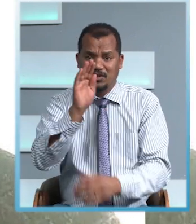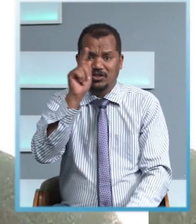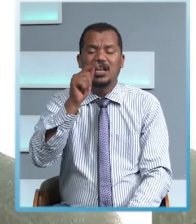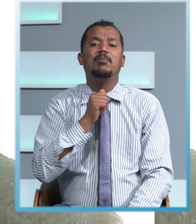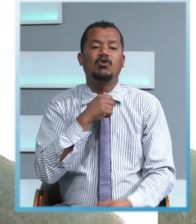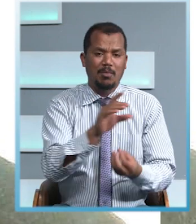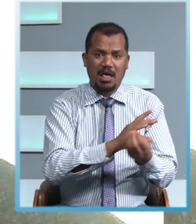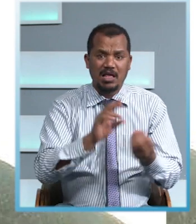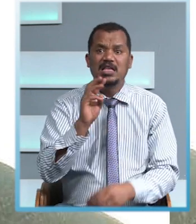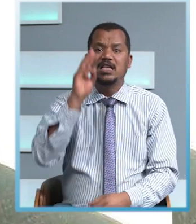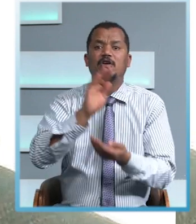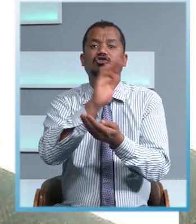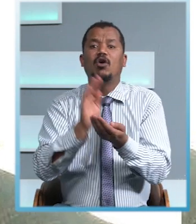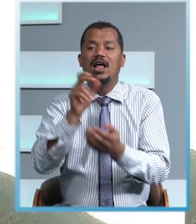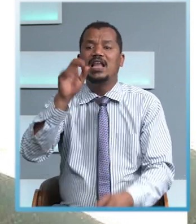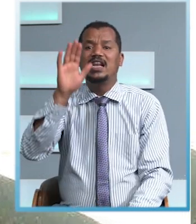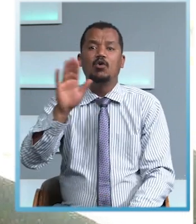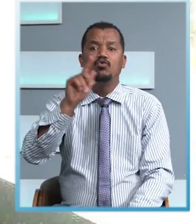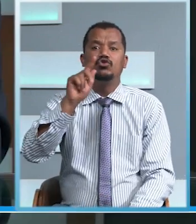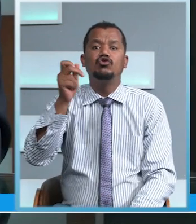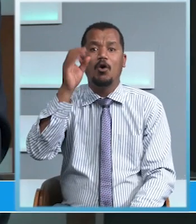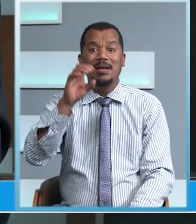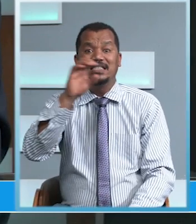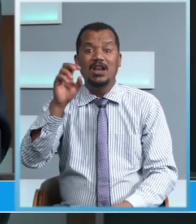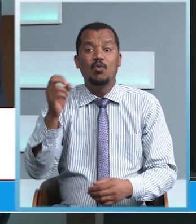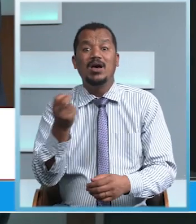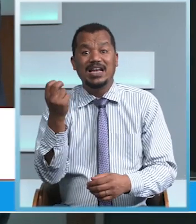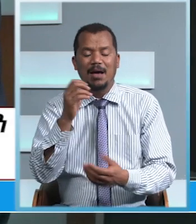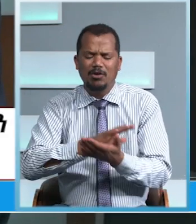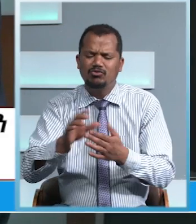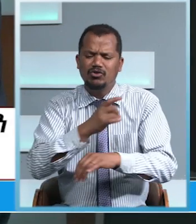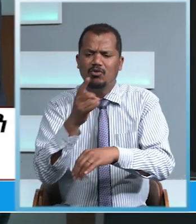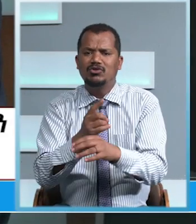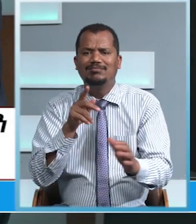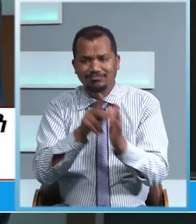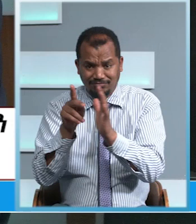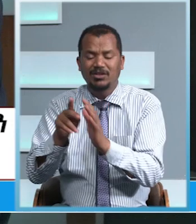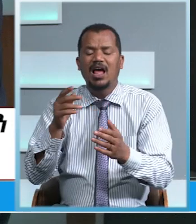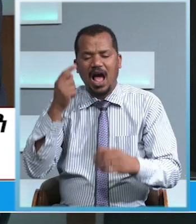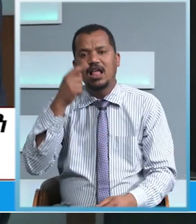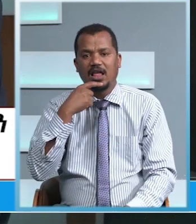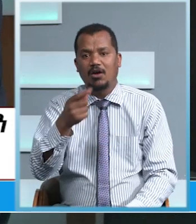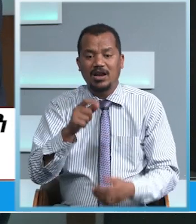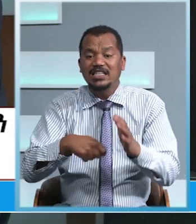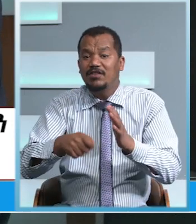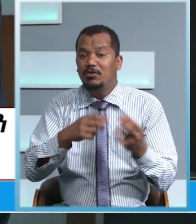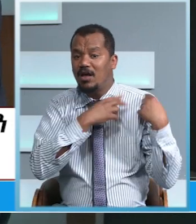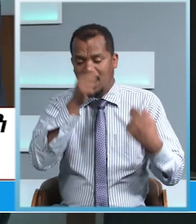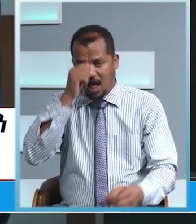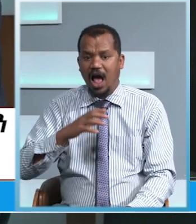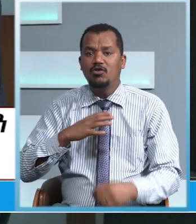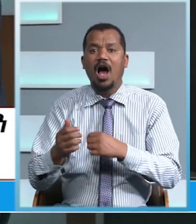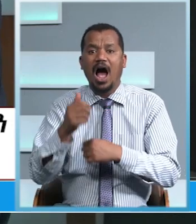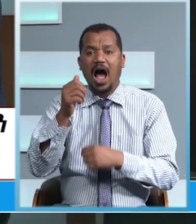አሸባሪው ሸኔ በኦሮሚያ ክልል ሰሜን ሸዋ ዞን ደራ ጉንዶ መስቀል ወረዳ በንጹ አንዚጎች ላይ ጥቃት መፈጸሙን አረጋግጧል የጽፈት ቤቱ ኃላፊ